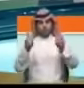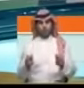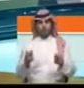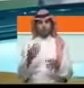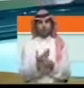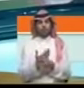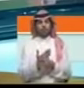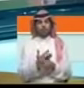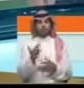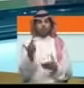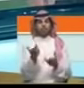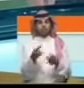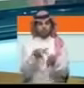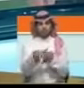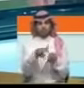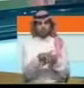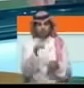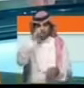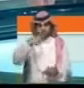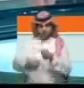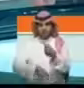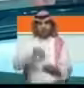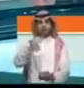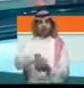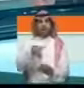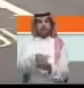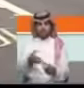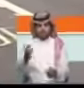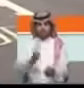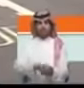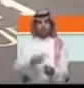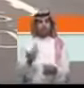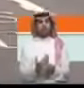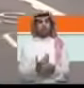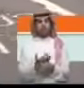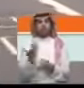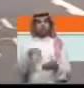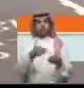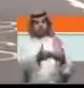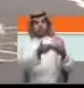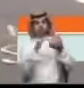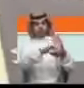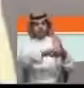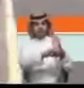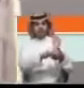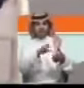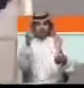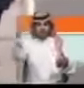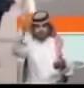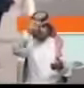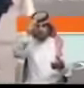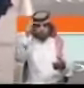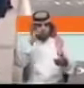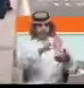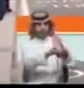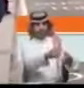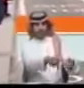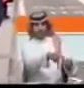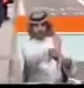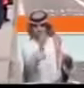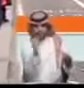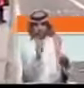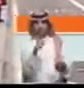إجراءات التقشف وإجراء انتخابات عامة جديدة في ضوء خروج بريطانيا المرتقب من الاتحاد الأوروبي.